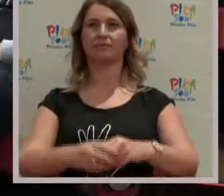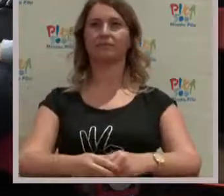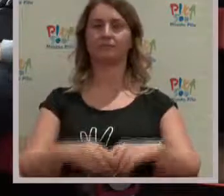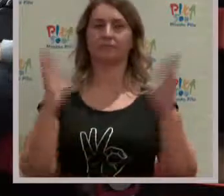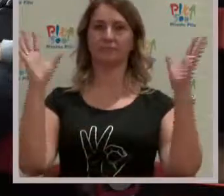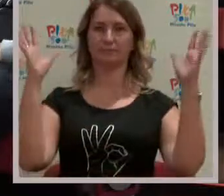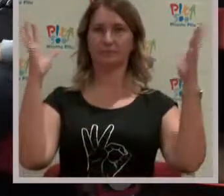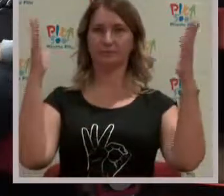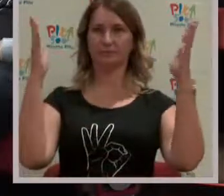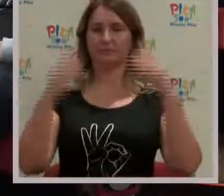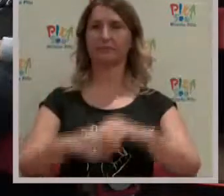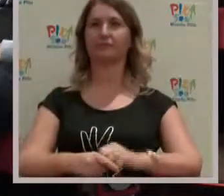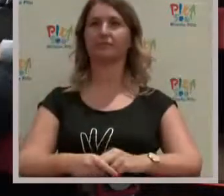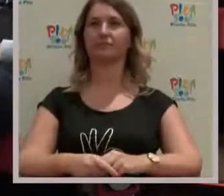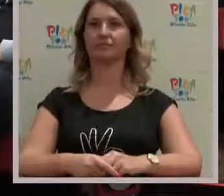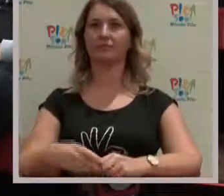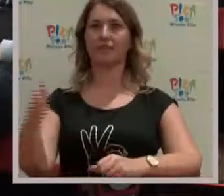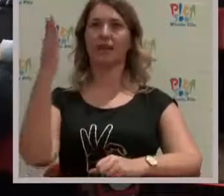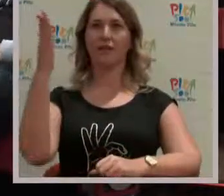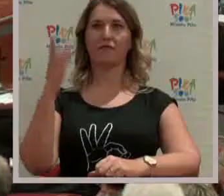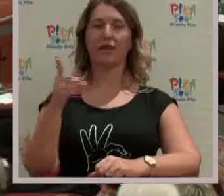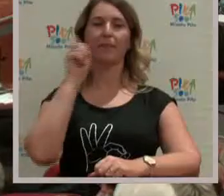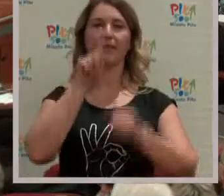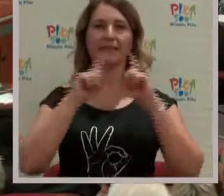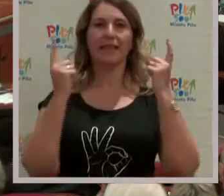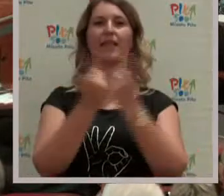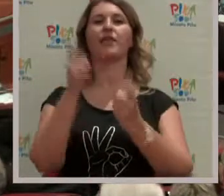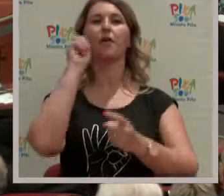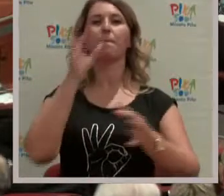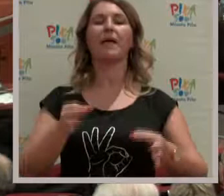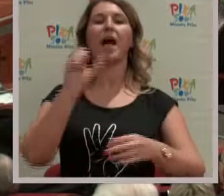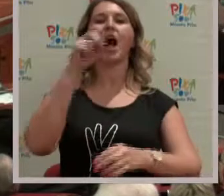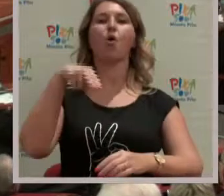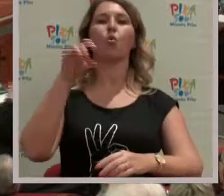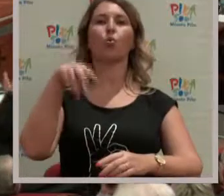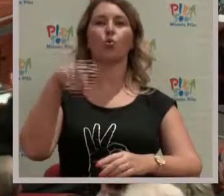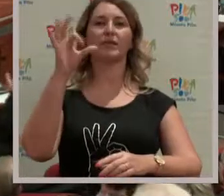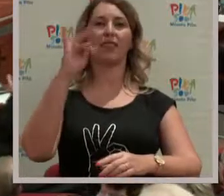Witam serdecznie senatora RP Mieczysława Augustyna.